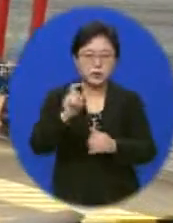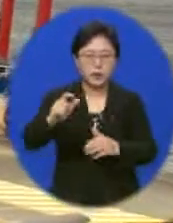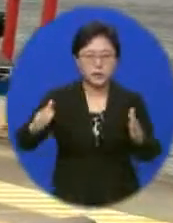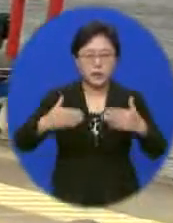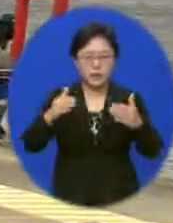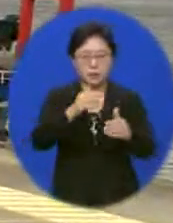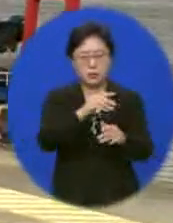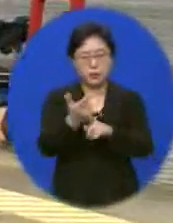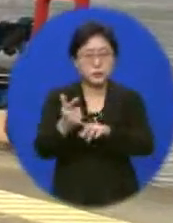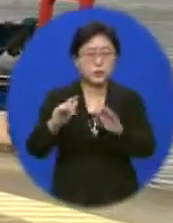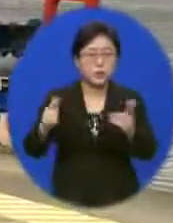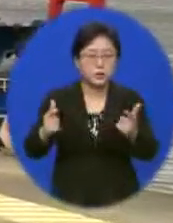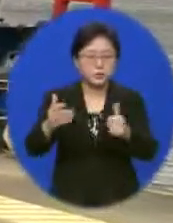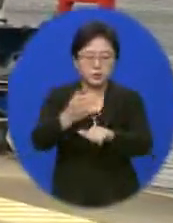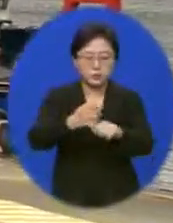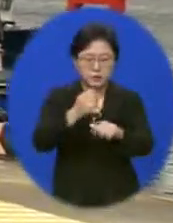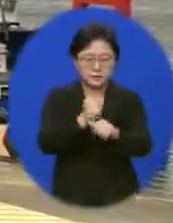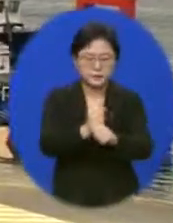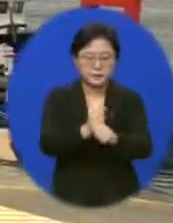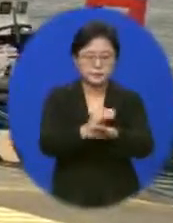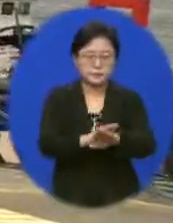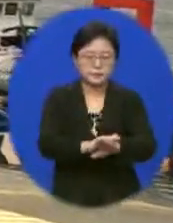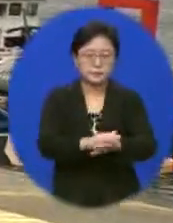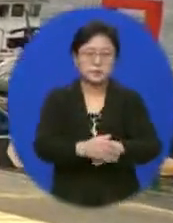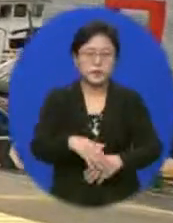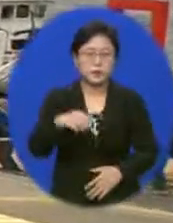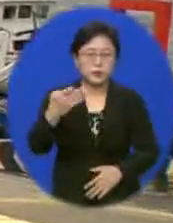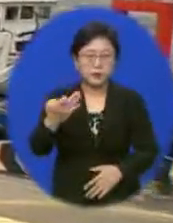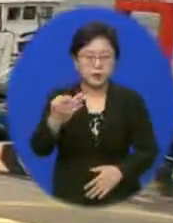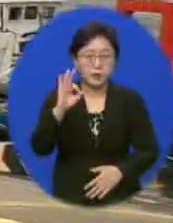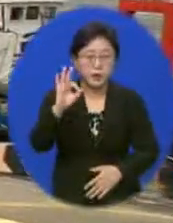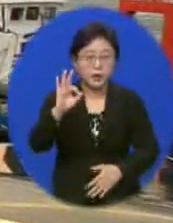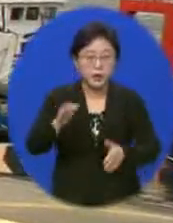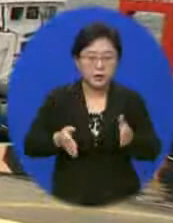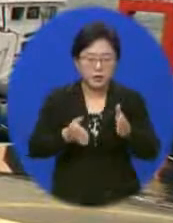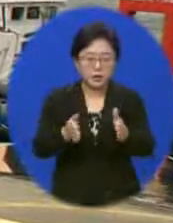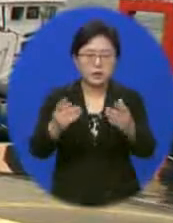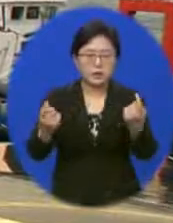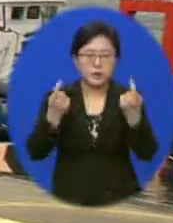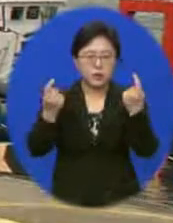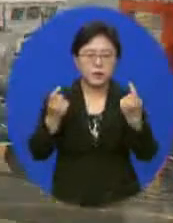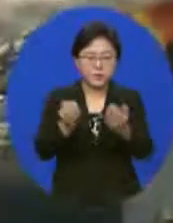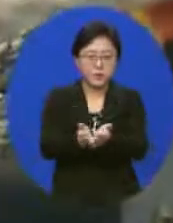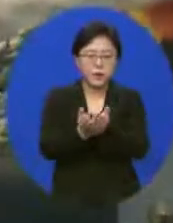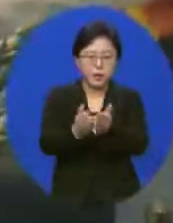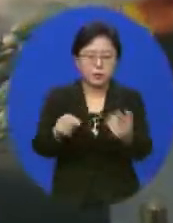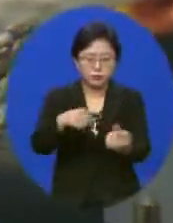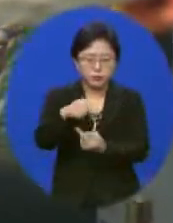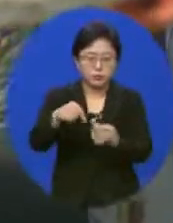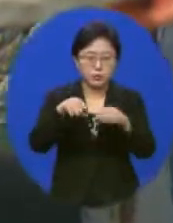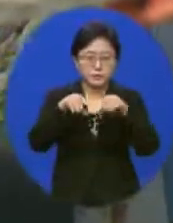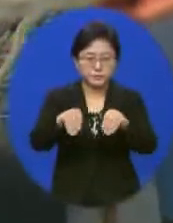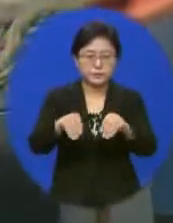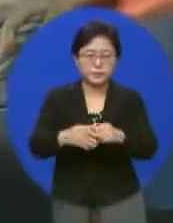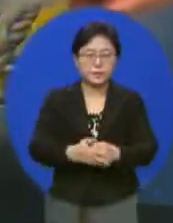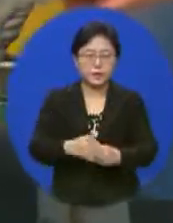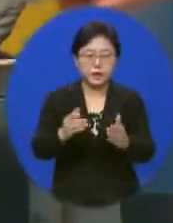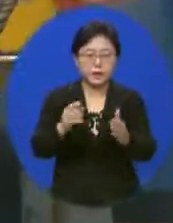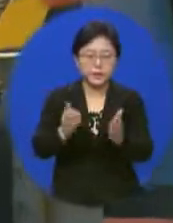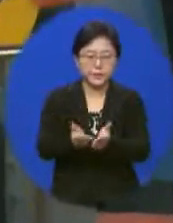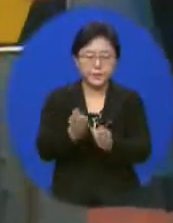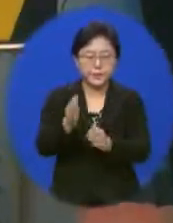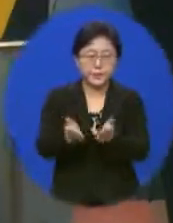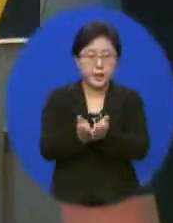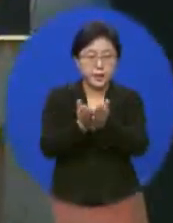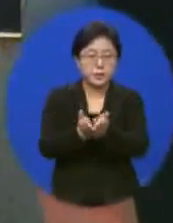바람에 넘어지지 않도록 결박 작업을 했습니다. 또 10개 항로, 11개 여객선의 운항이 모두 통제됐습니다. 어선들도